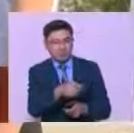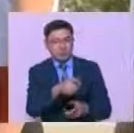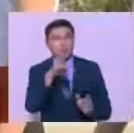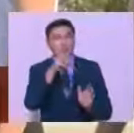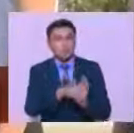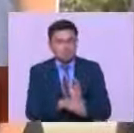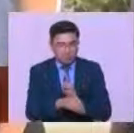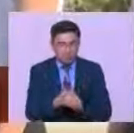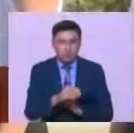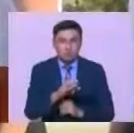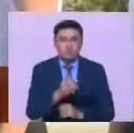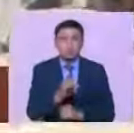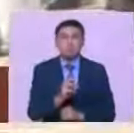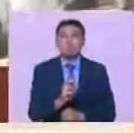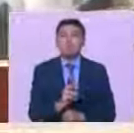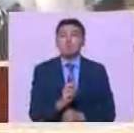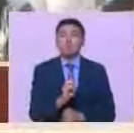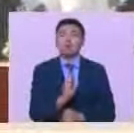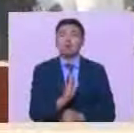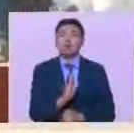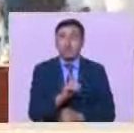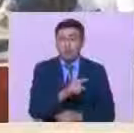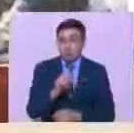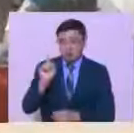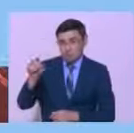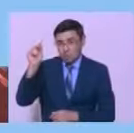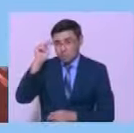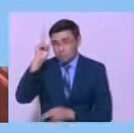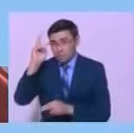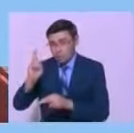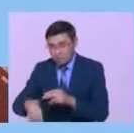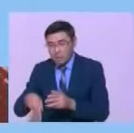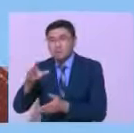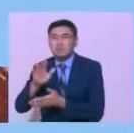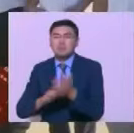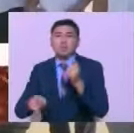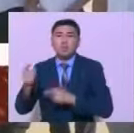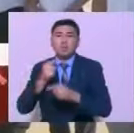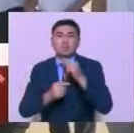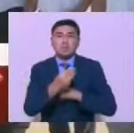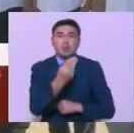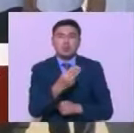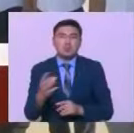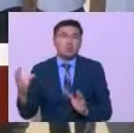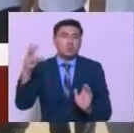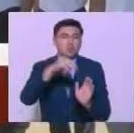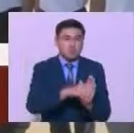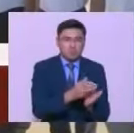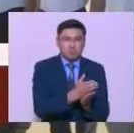Сүндетхан Күзекбаев алты айлық оқуды аяқтаған соң Ақтауға келіп әскери борышын өтеуді жалғастырады. Маңғыстау облысының